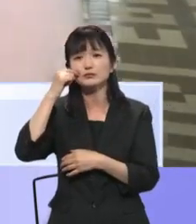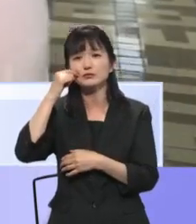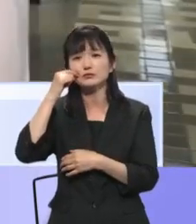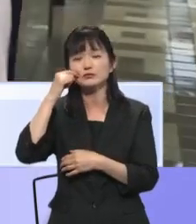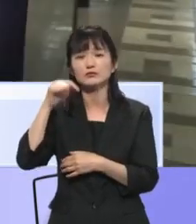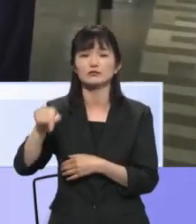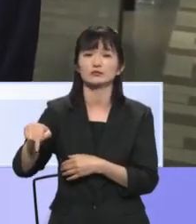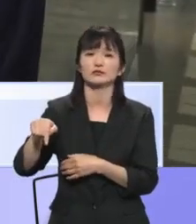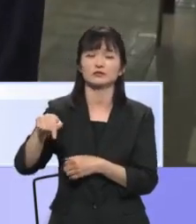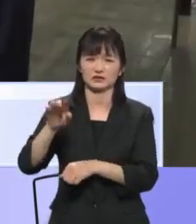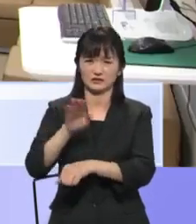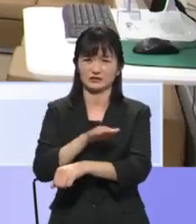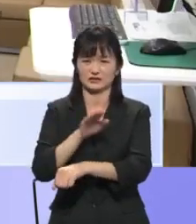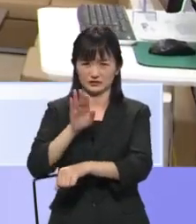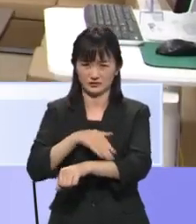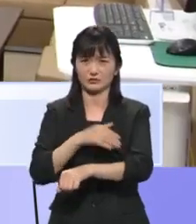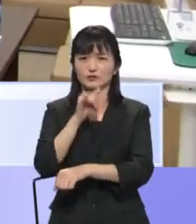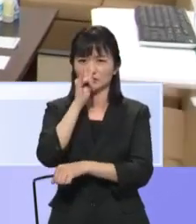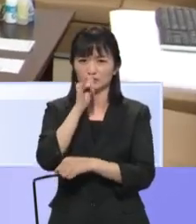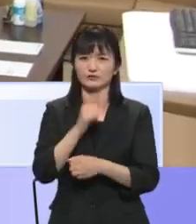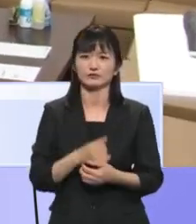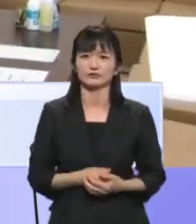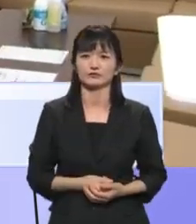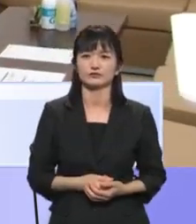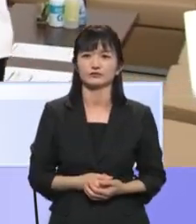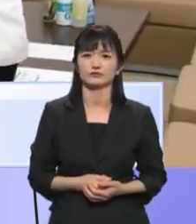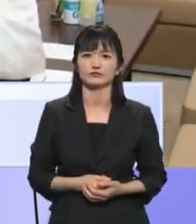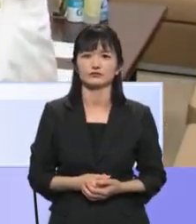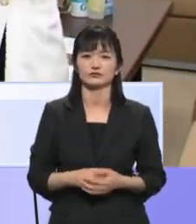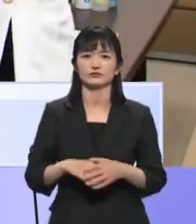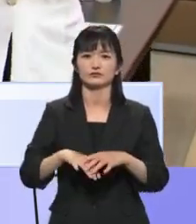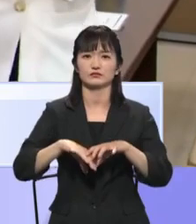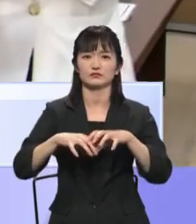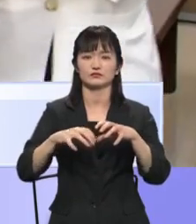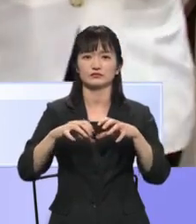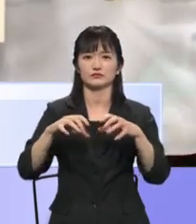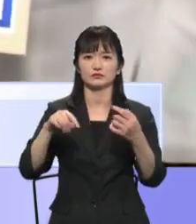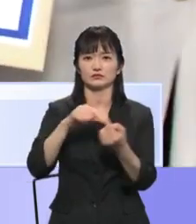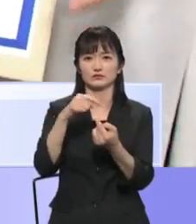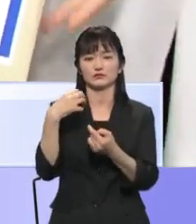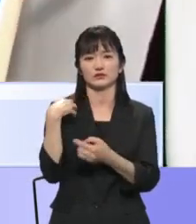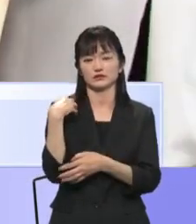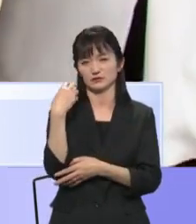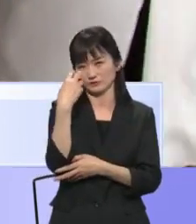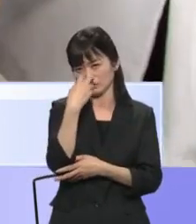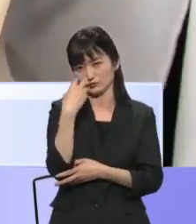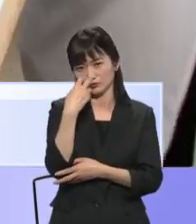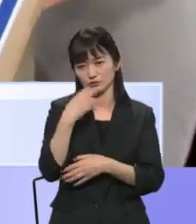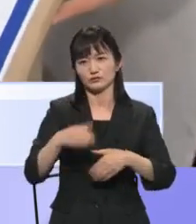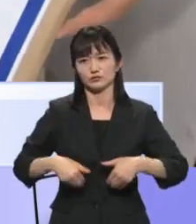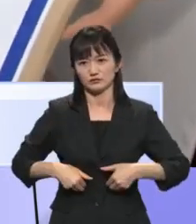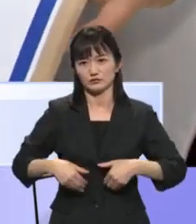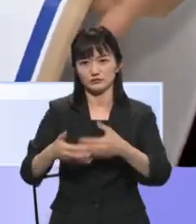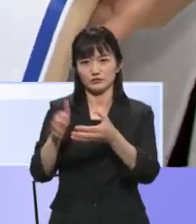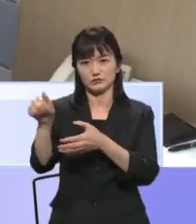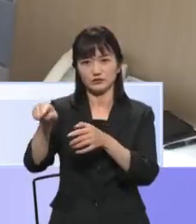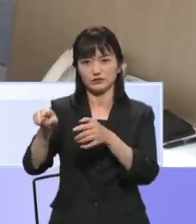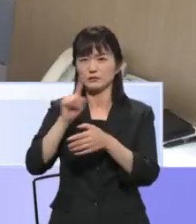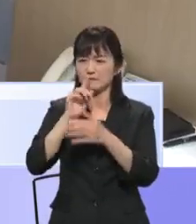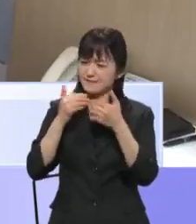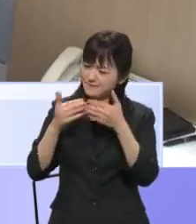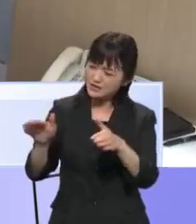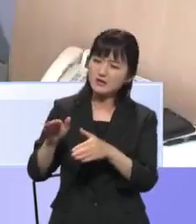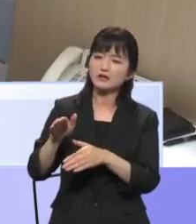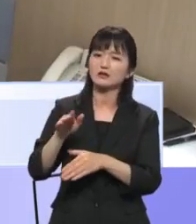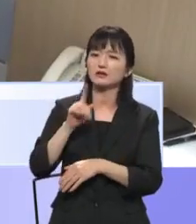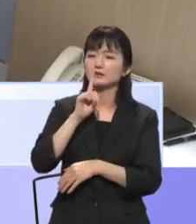그것이 가장 문제라고 보고요 그래서 국제도 필요한 것이고 장관이 저러시게 태도를 보여서는 안 된다고 다시 한번 말씀드립니다